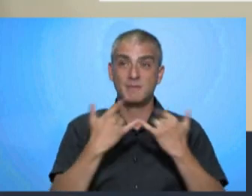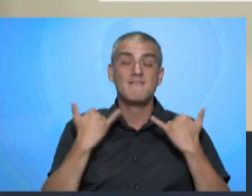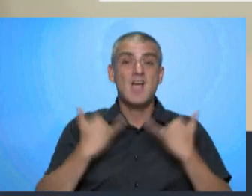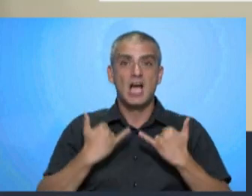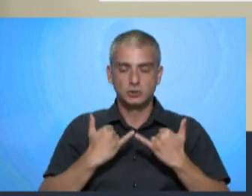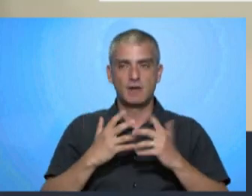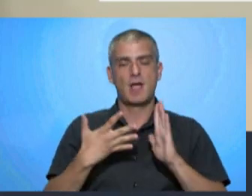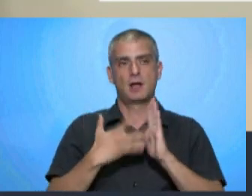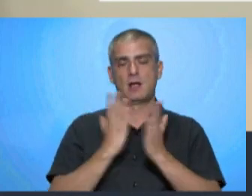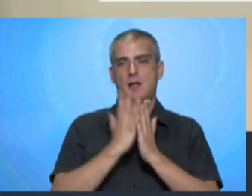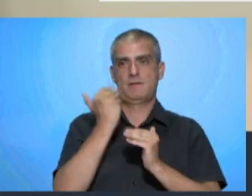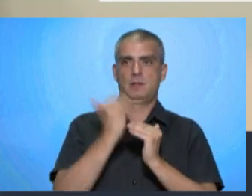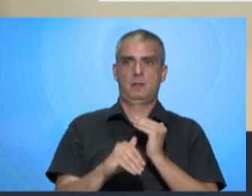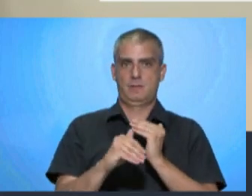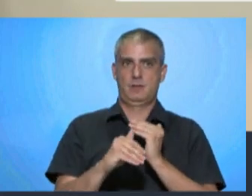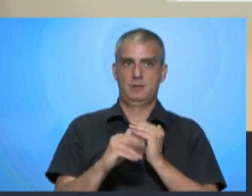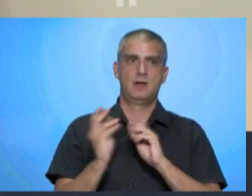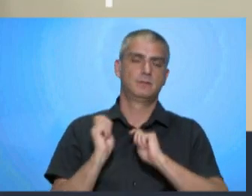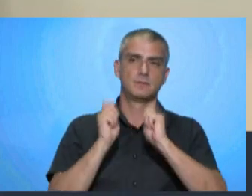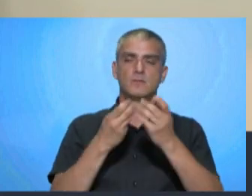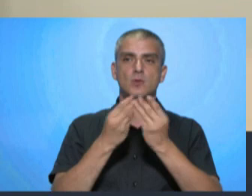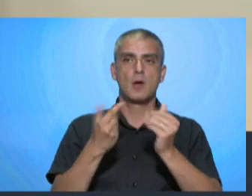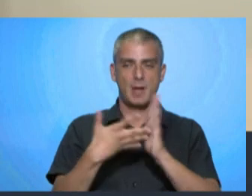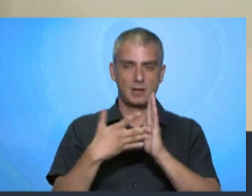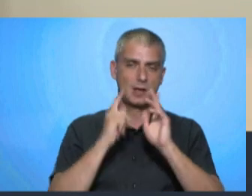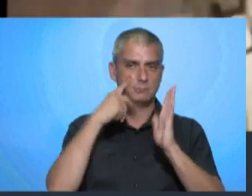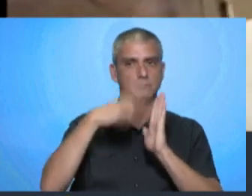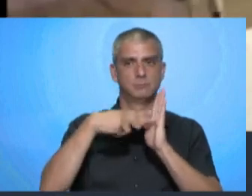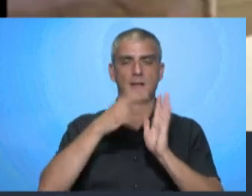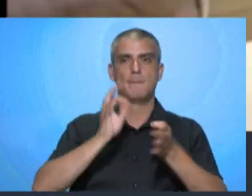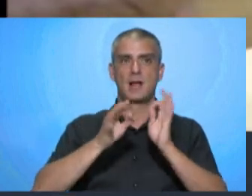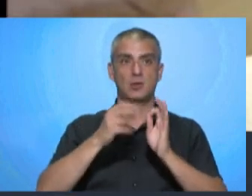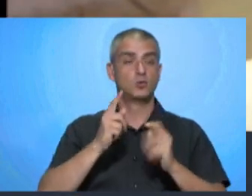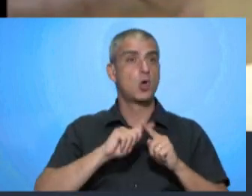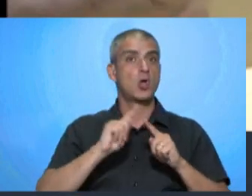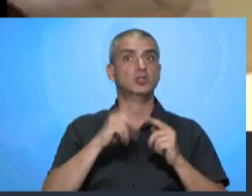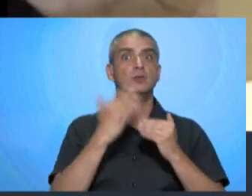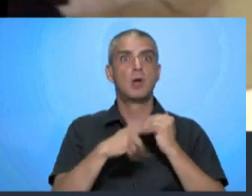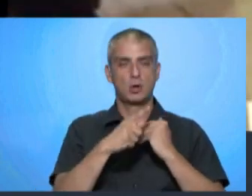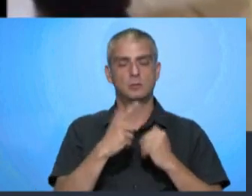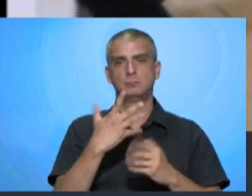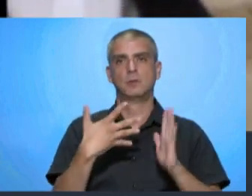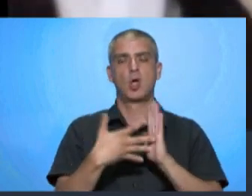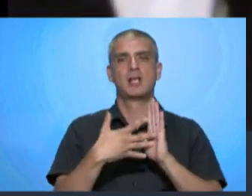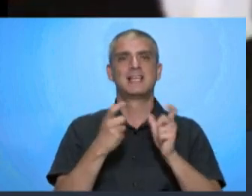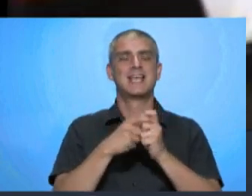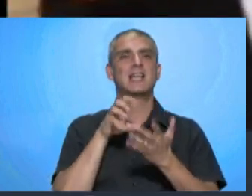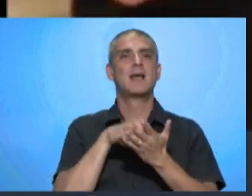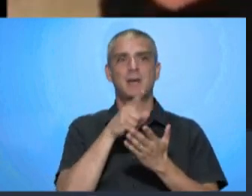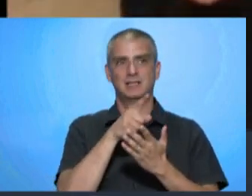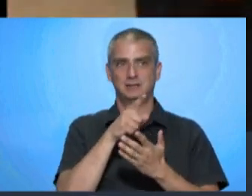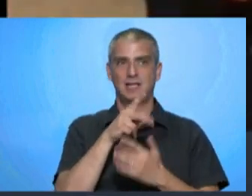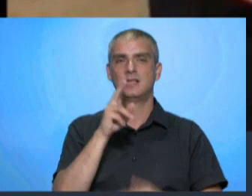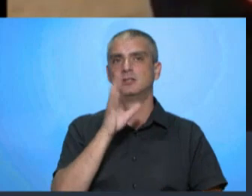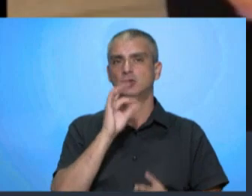הגיעה חקירה אל סיומה, ועוברו חומרי החקירה לעיון הפרקליטות. בחודשים האחרונים הצליחו חוקרי היחידה המרכזית נגב